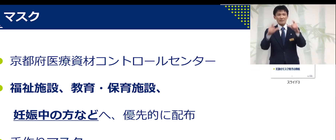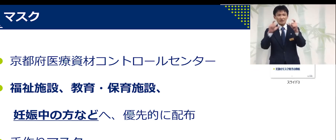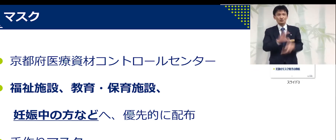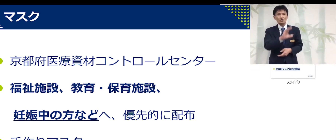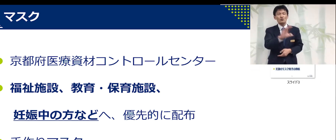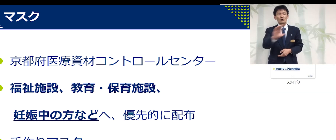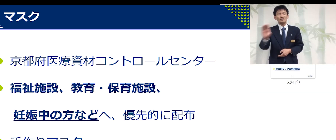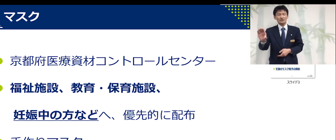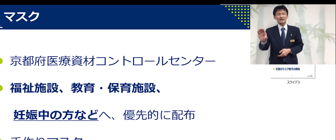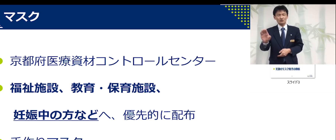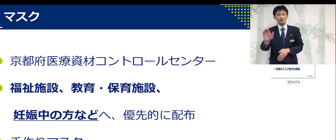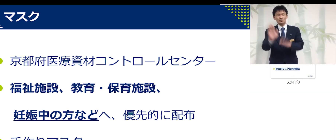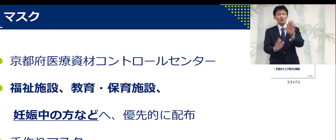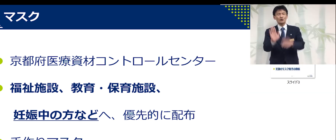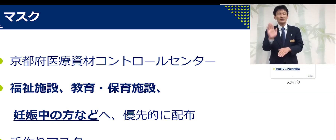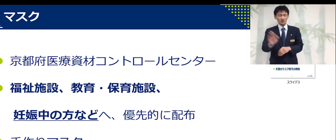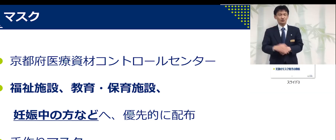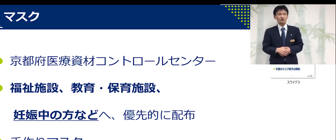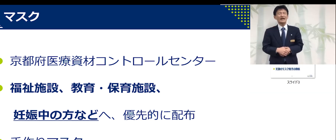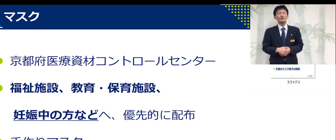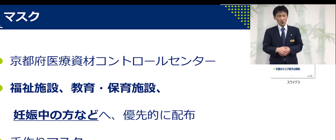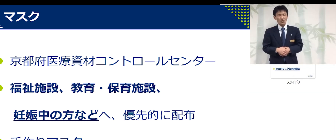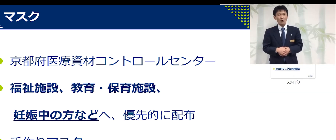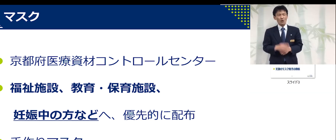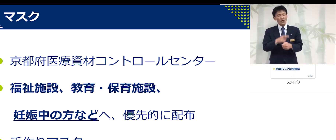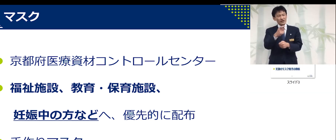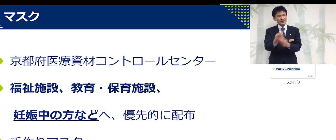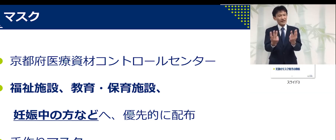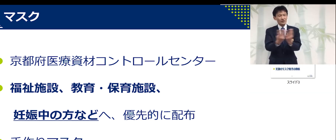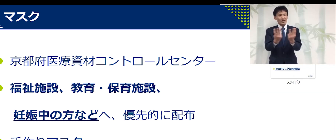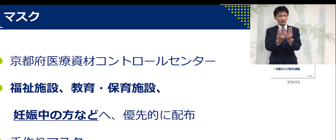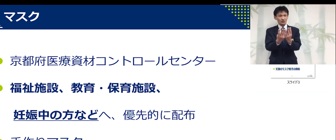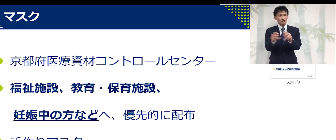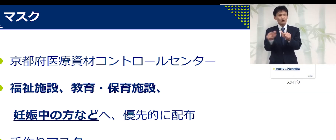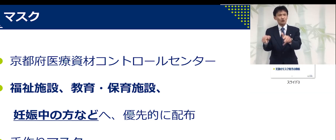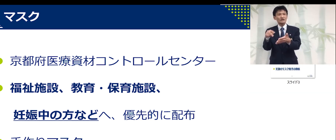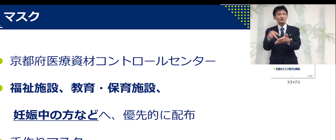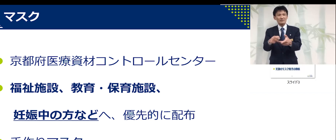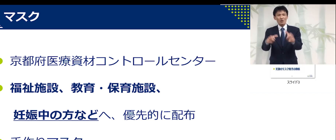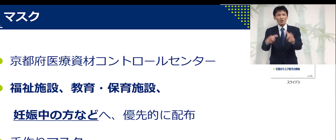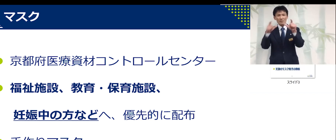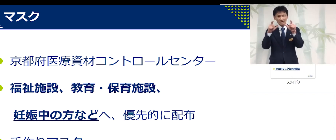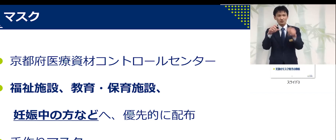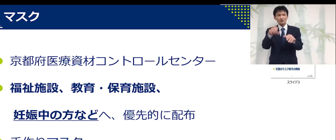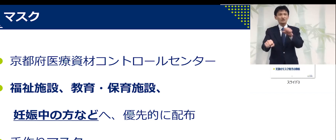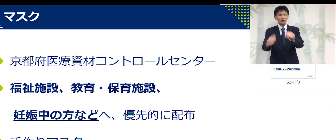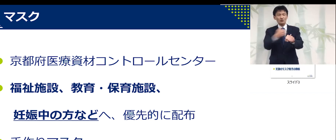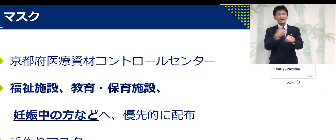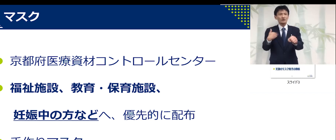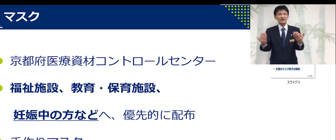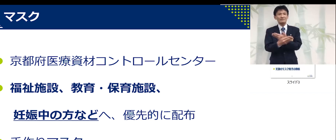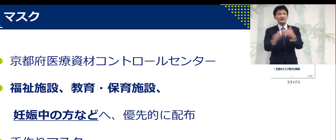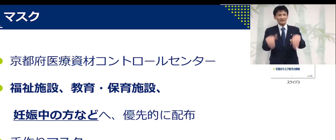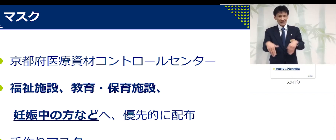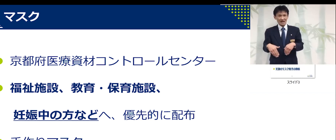です。やっとこの間に来てですね、一定数ちょっとずつ我々行政としても確保できるようになってきましたので、今はまあ妊娠